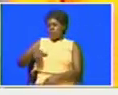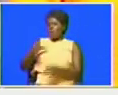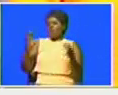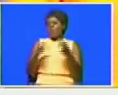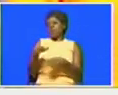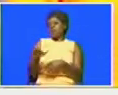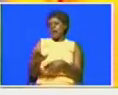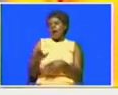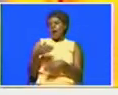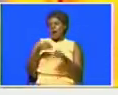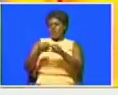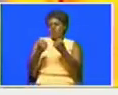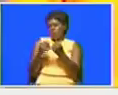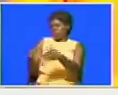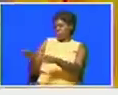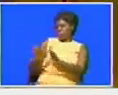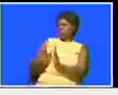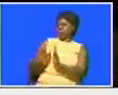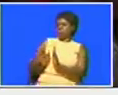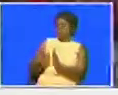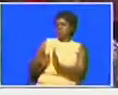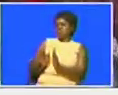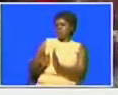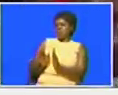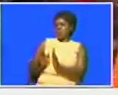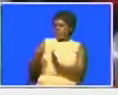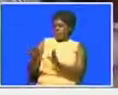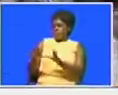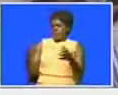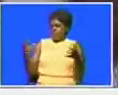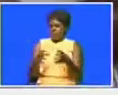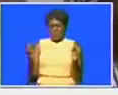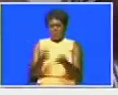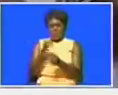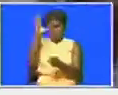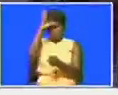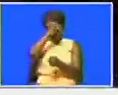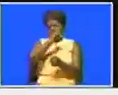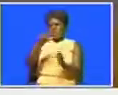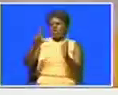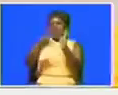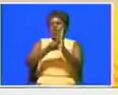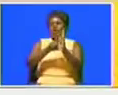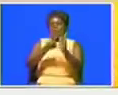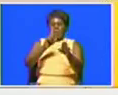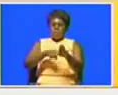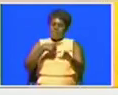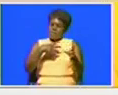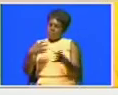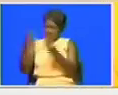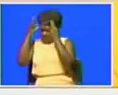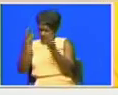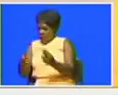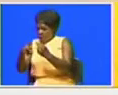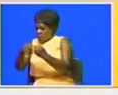community bear a social stigma. She bowed to the pressure of her community, but she could not escape the long arm of the law. Naenda kutaini